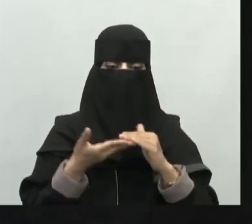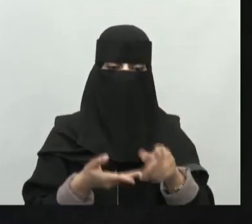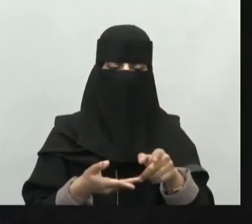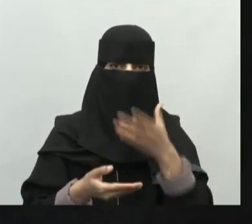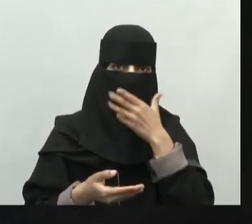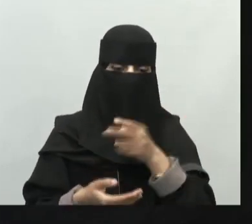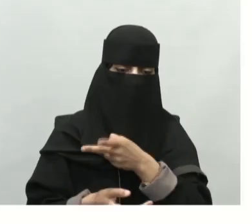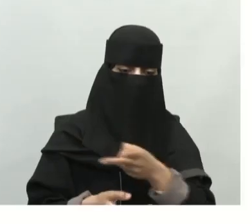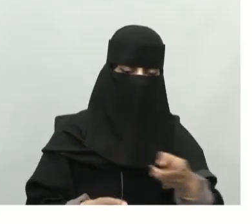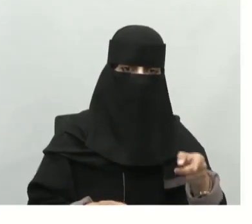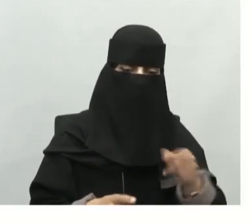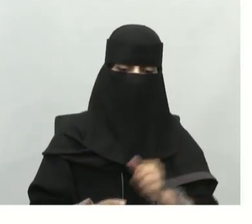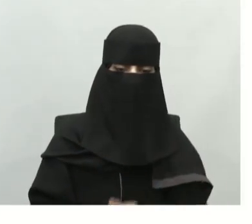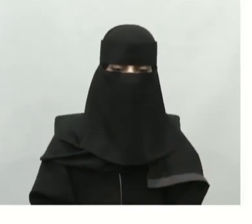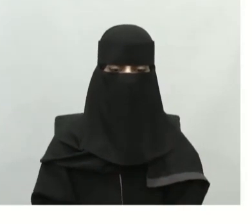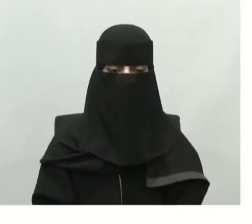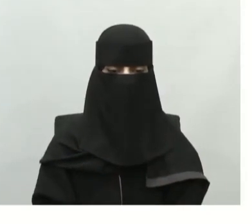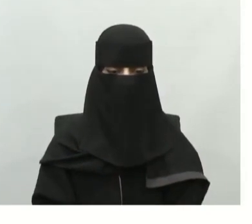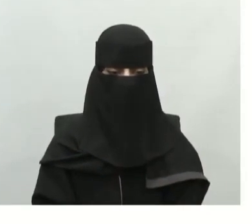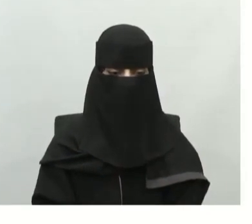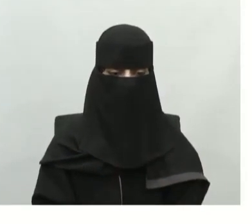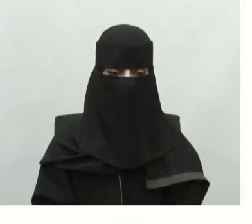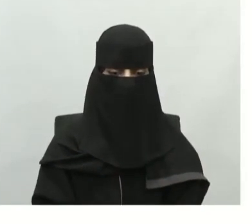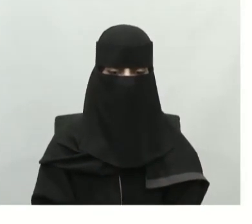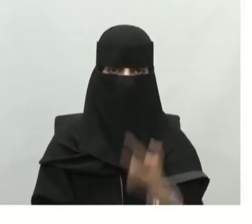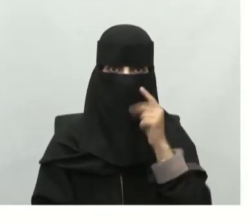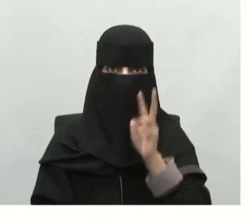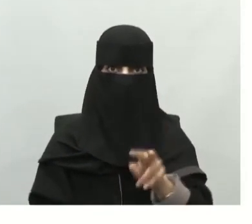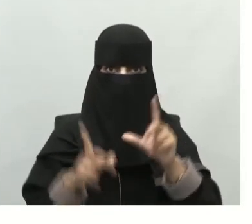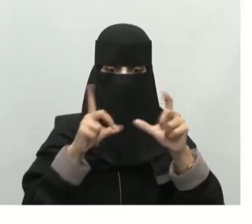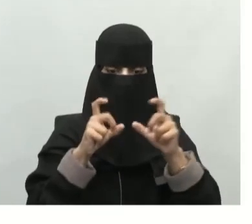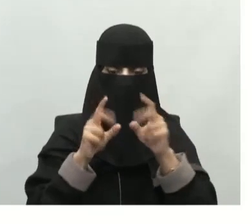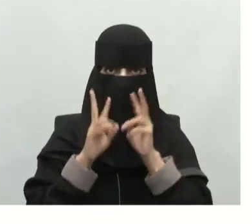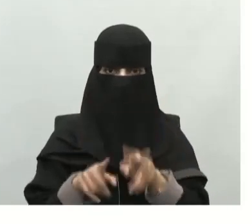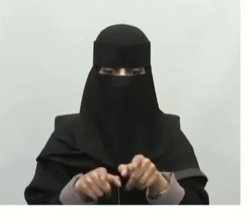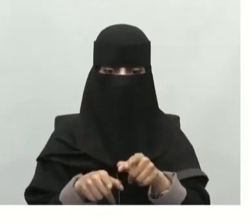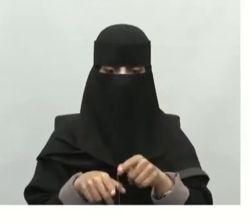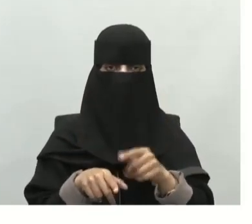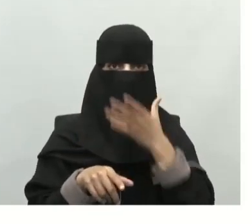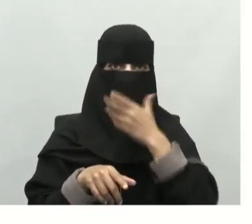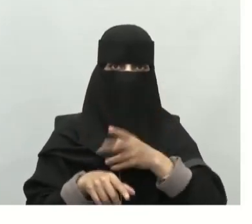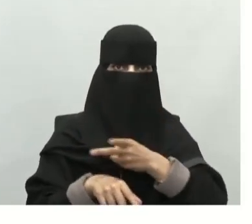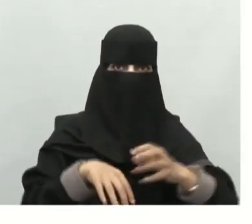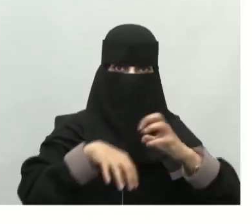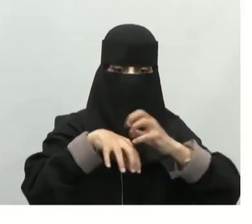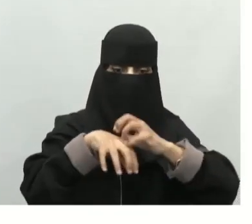من الحراشف نشوفها اكثر شاهدوا بعض الصور هنا مجموعه من الحراشف